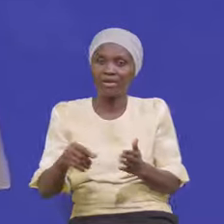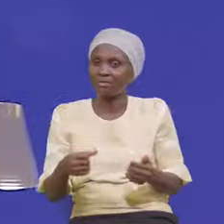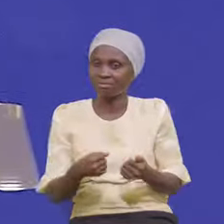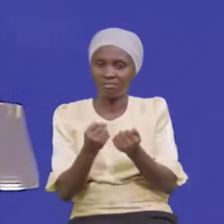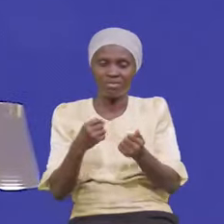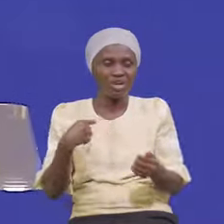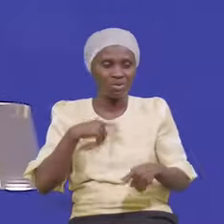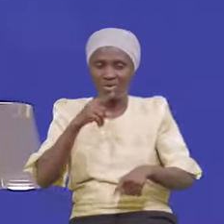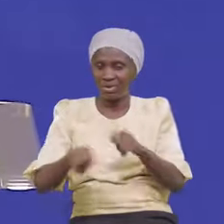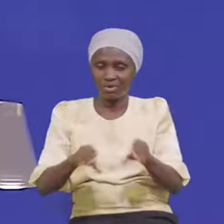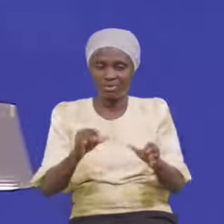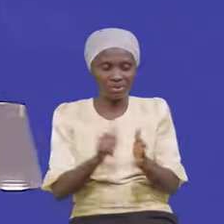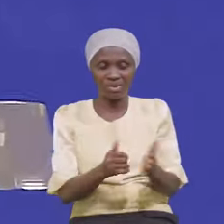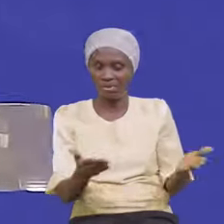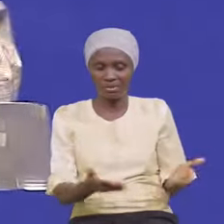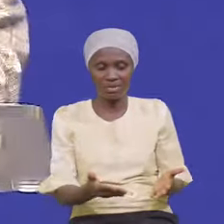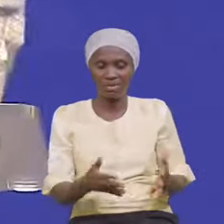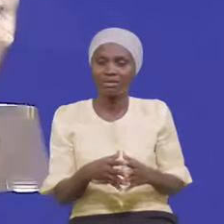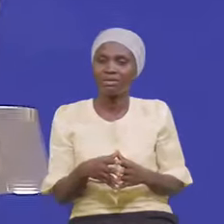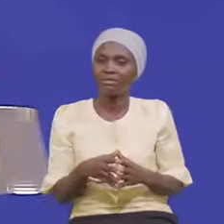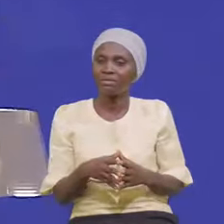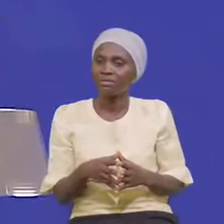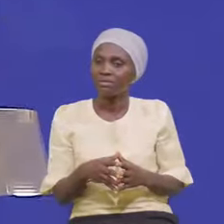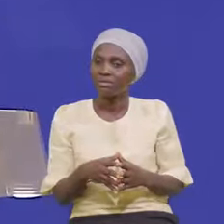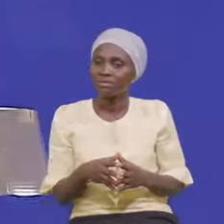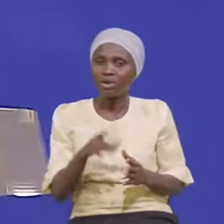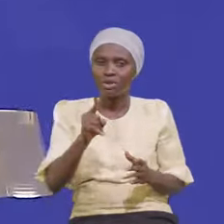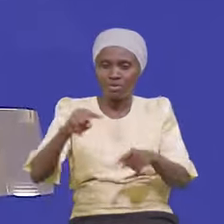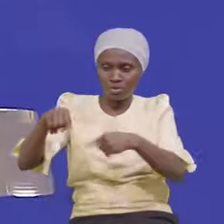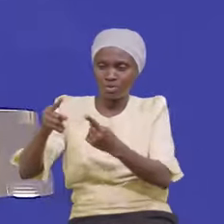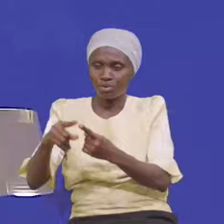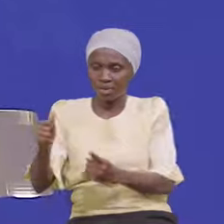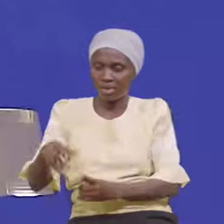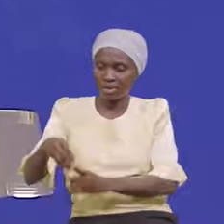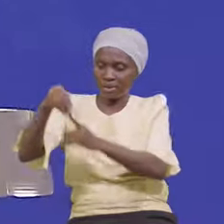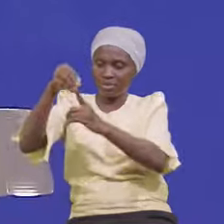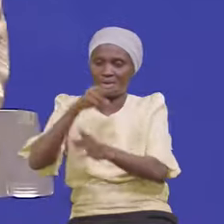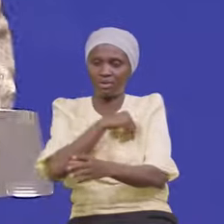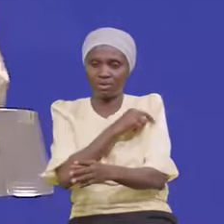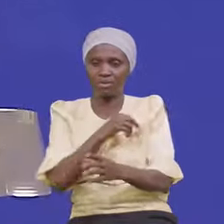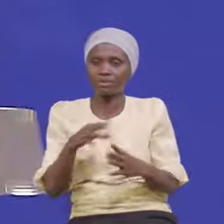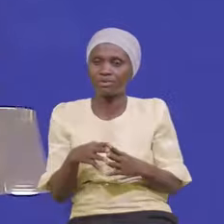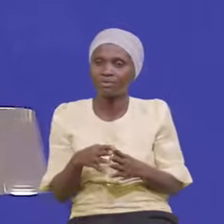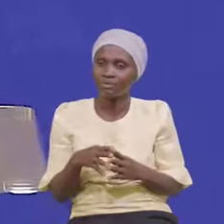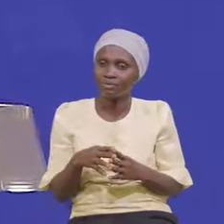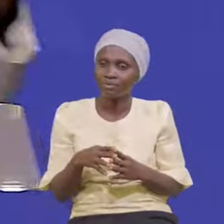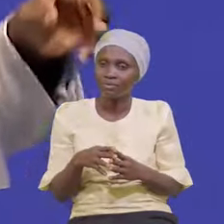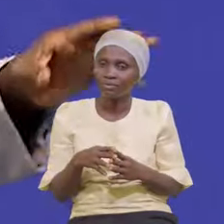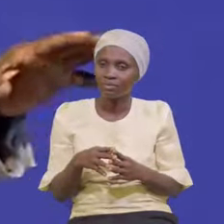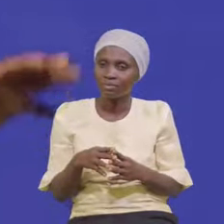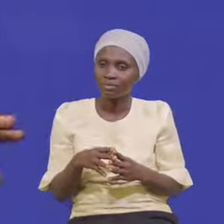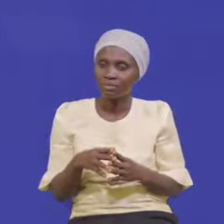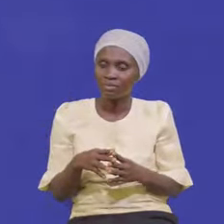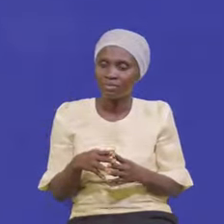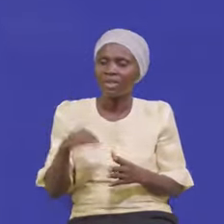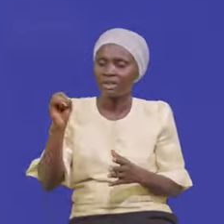here. అక్కడ వాళ్ళు అంటారు కదా, ఈ వైద్యం మేము ఇక్కడ చేయలేమండి. You go to a specialist hospital. నైపుణ్యత గల హాస్పిటల్కి Who do you say,